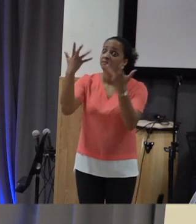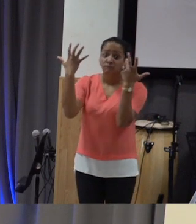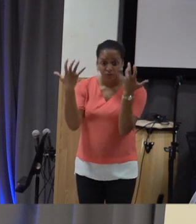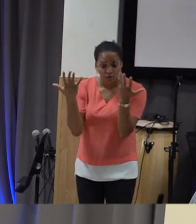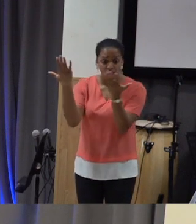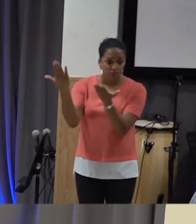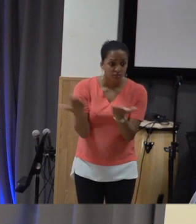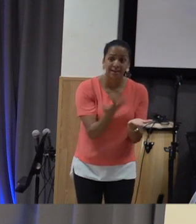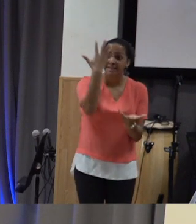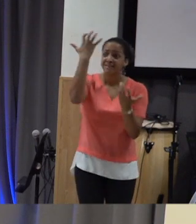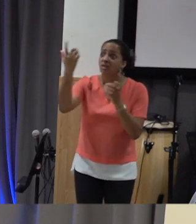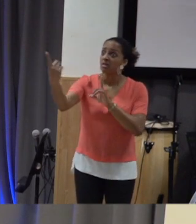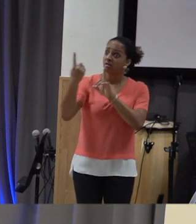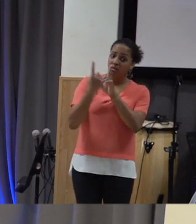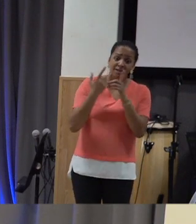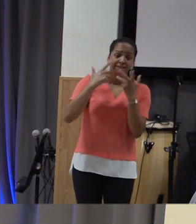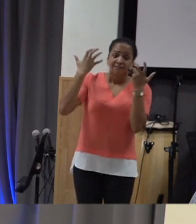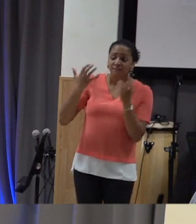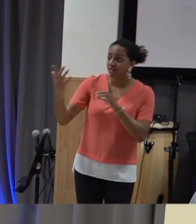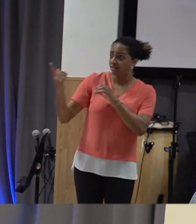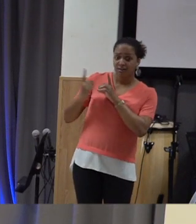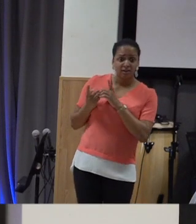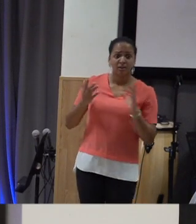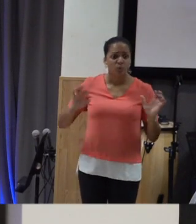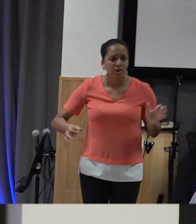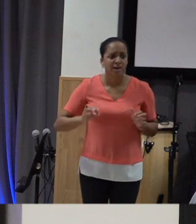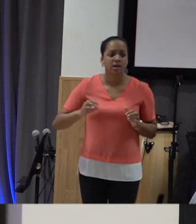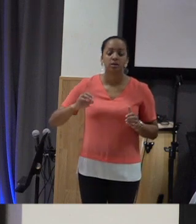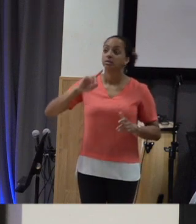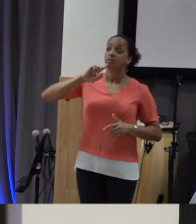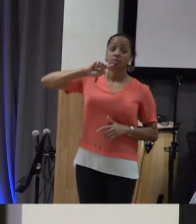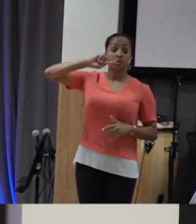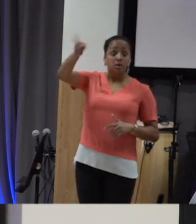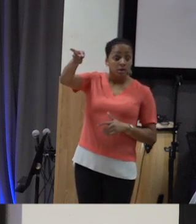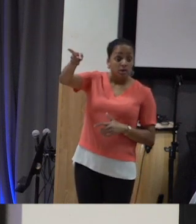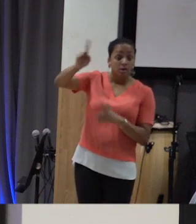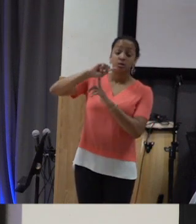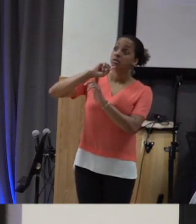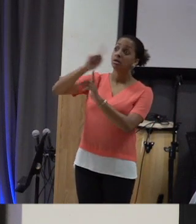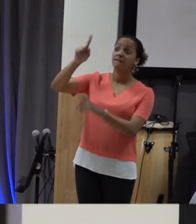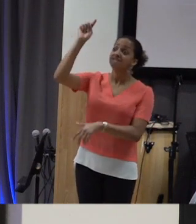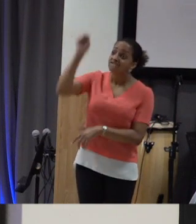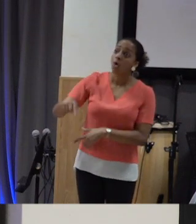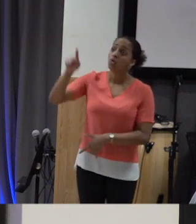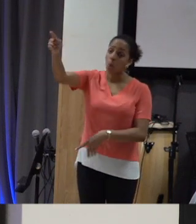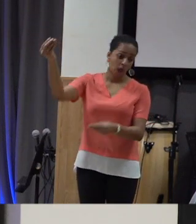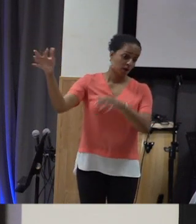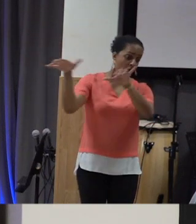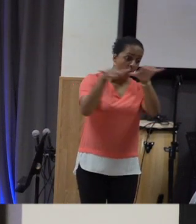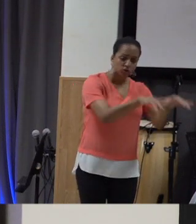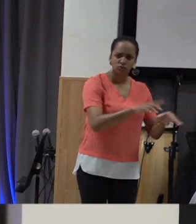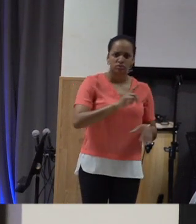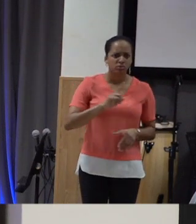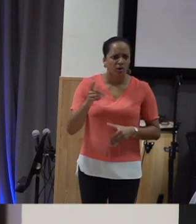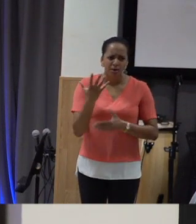viens en personne. Si tu le désires, interviens de telle ou telle manière avec un frère ou une sœur. Mais en aucun cas, bien-aimé, ne dis pas à Dieu ce qu'il doit faire. C'est un manque de